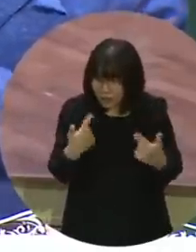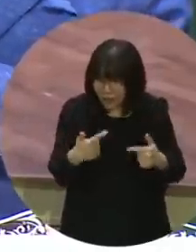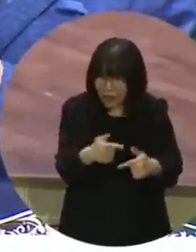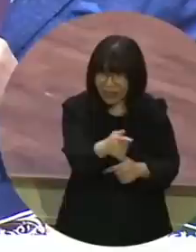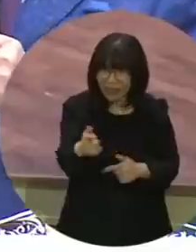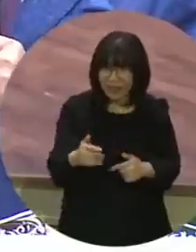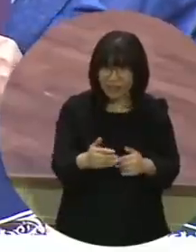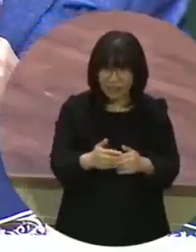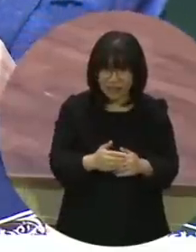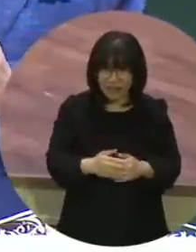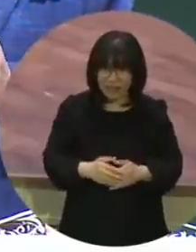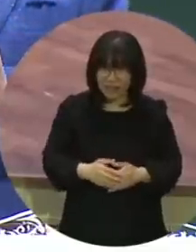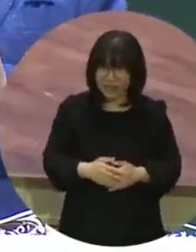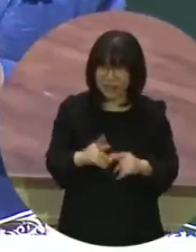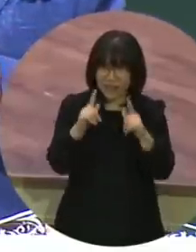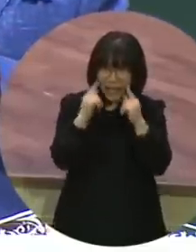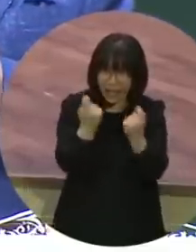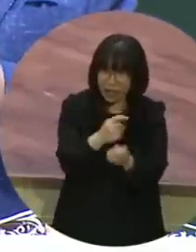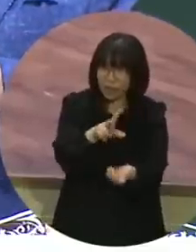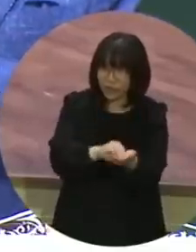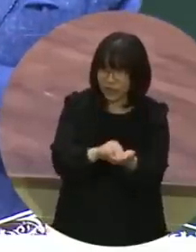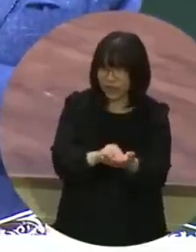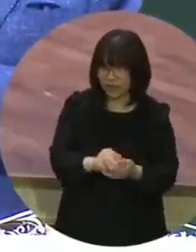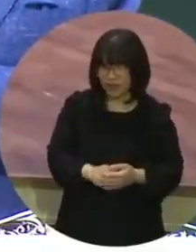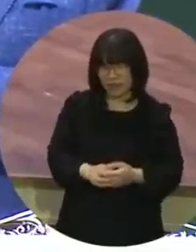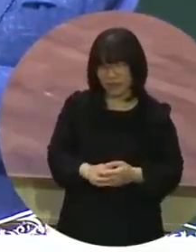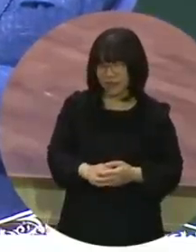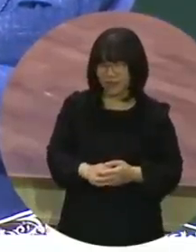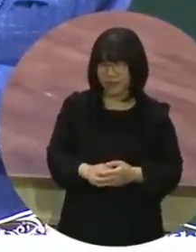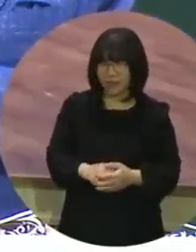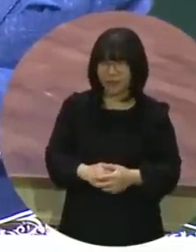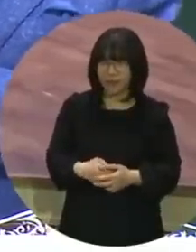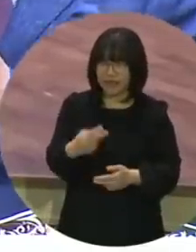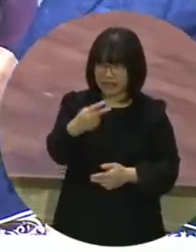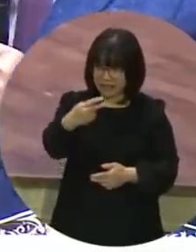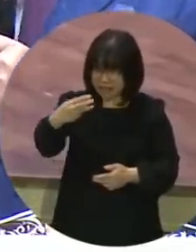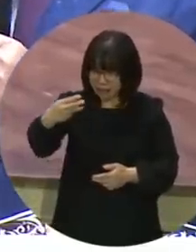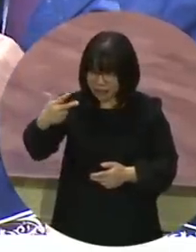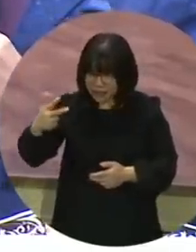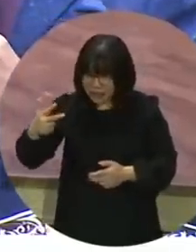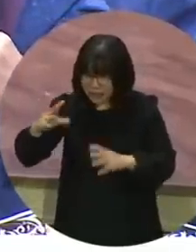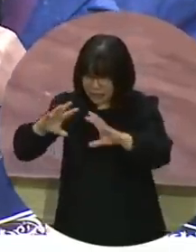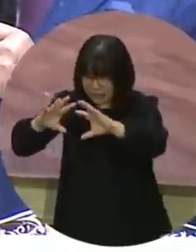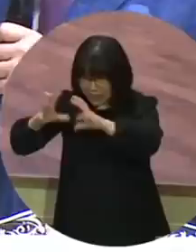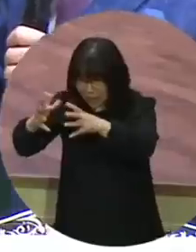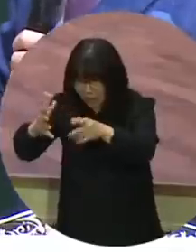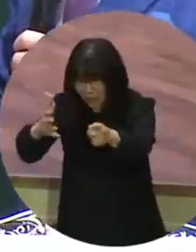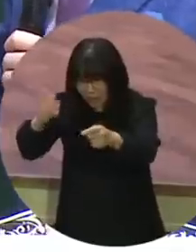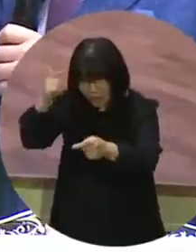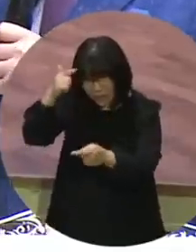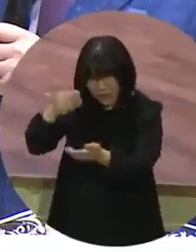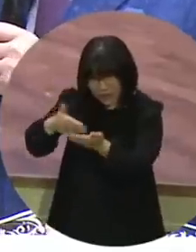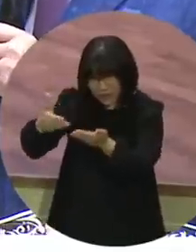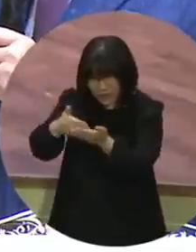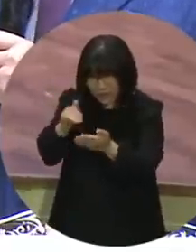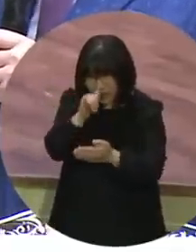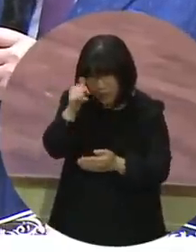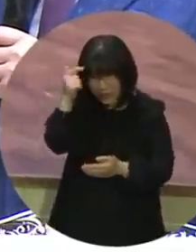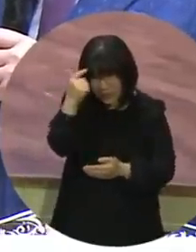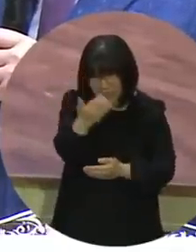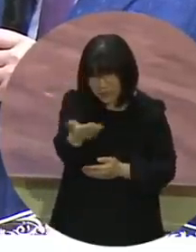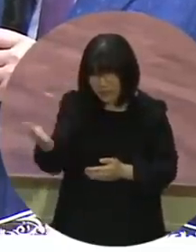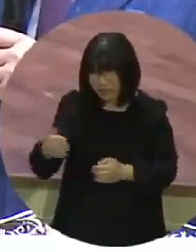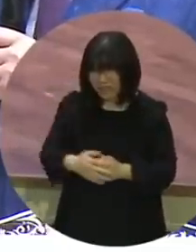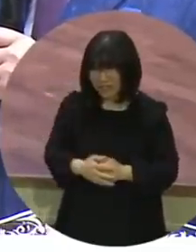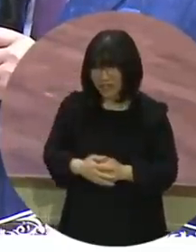237 사천 지교회가 눈에 들어옵니까 지금? 내 보고만 안 되는데 이번 이렇게 집중 새끼도